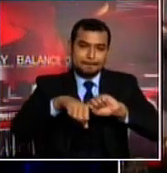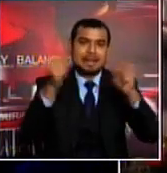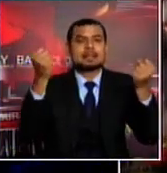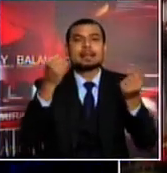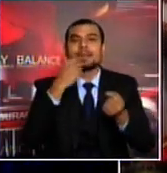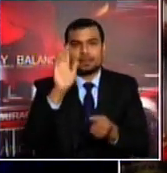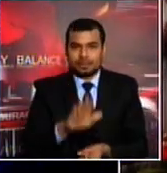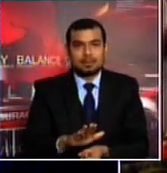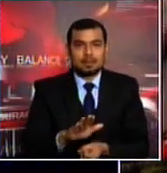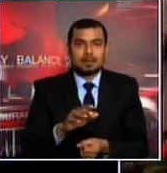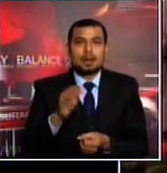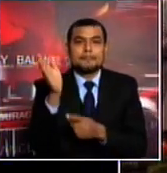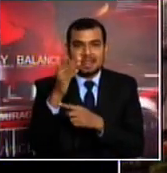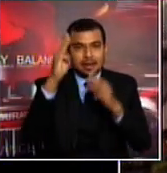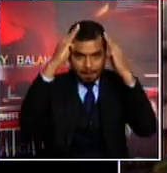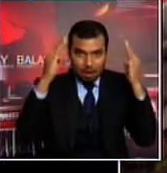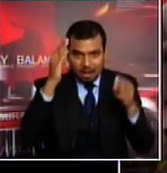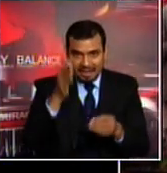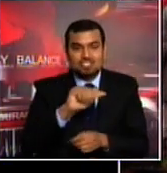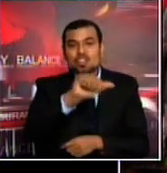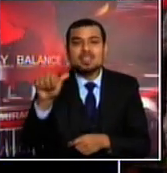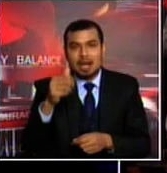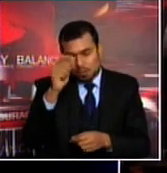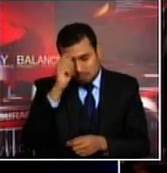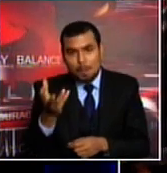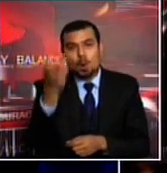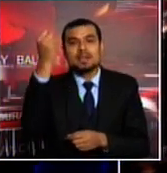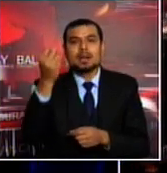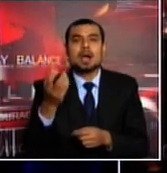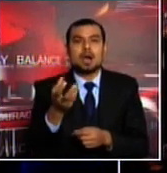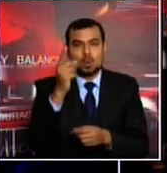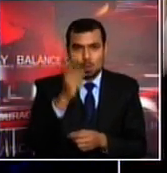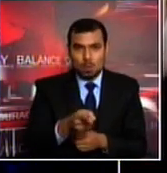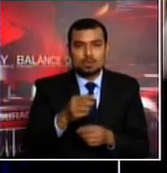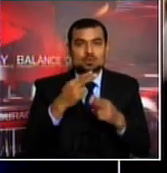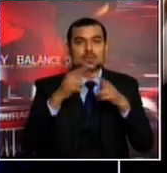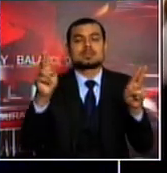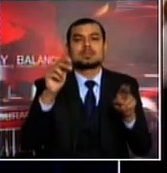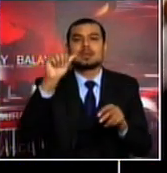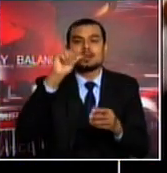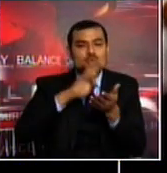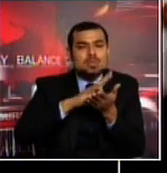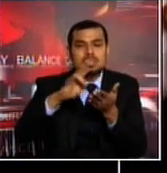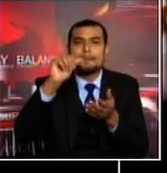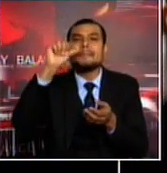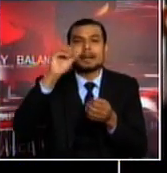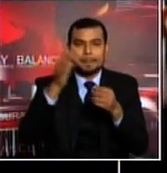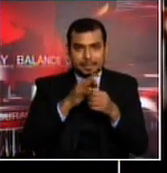भएको छ। मन्त्री मगरले जनताको मौलिक अधिकारको रूपमा रहेको स्वच्छ खानेपानीको